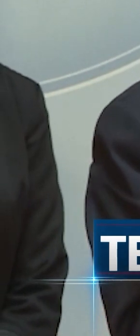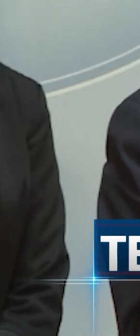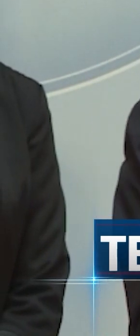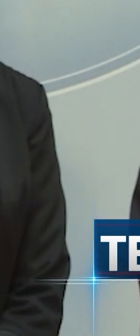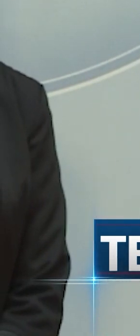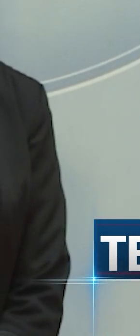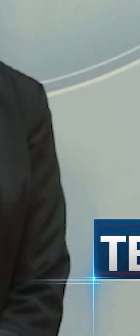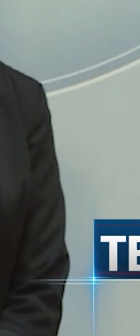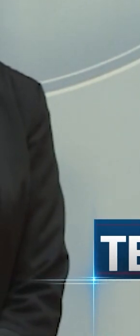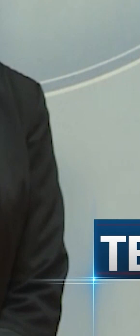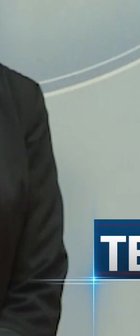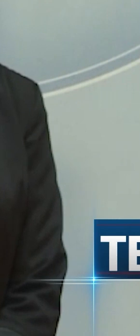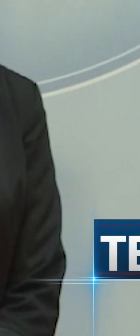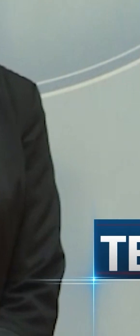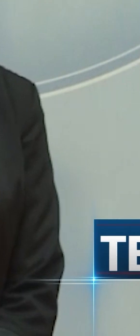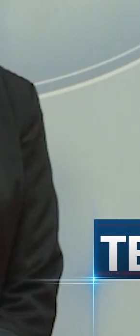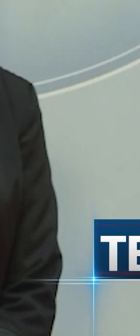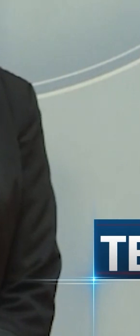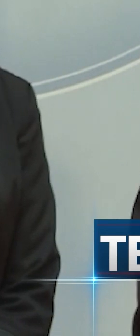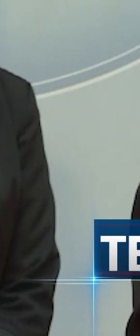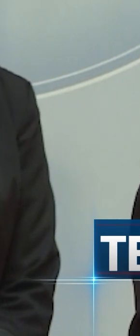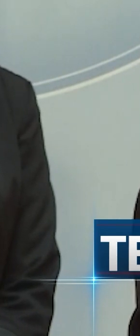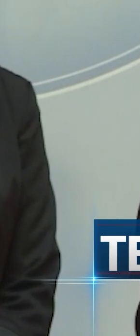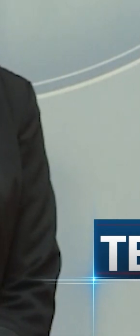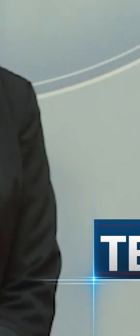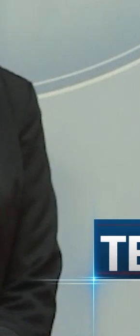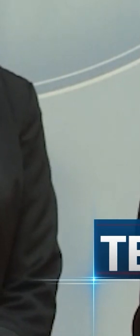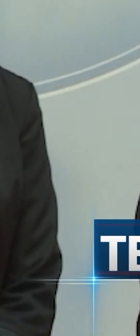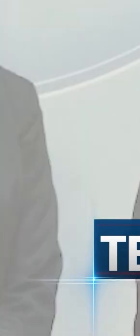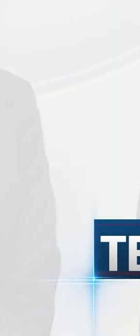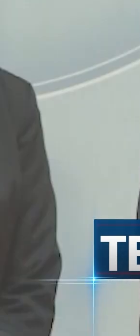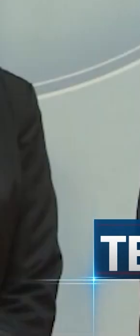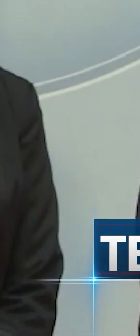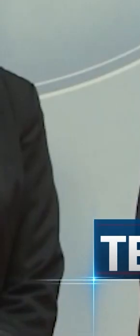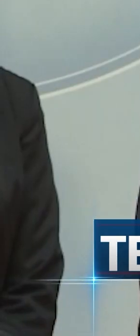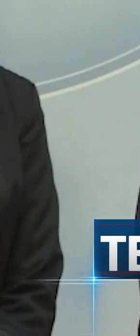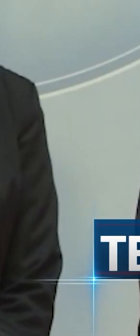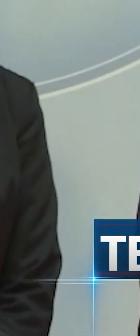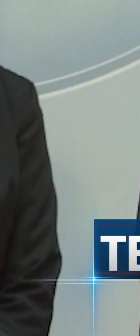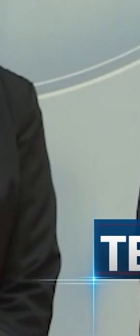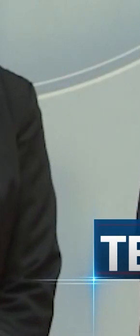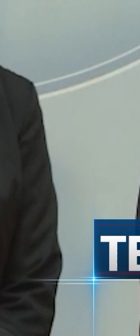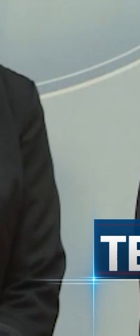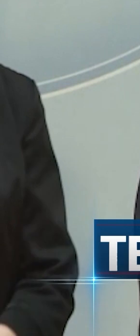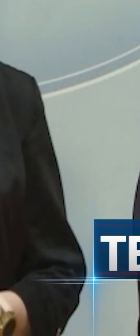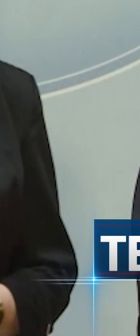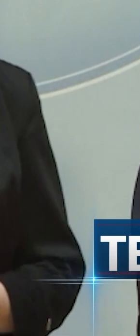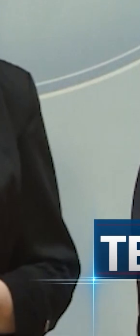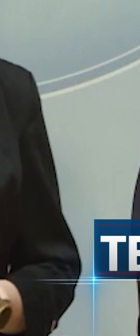raznih organizacija se upravo nalazio u Salzburgu i u Austriji. Zato bi trebalo da te